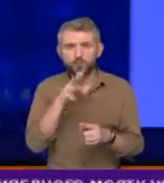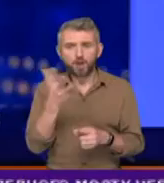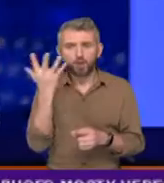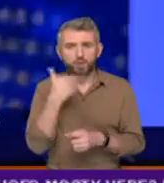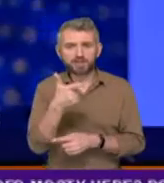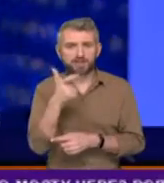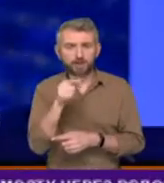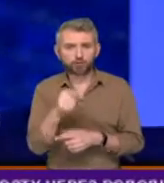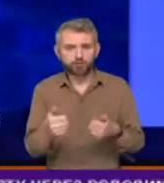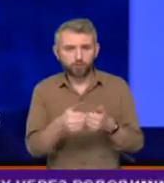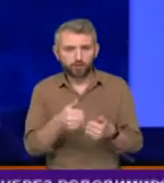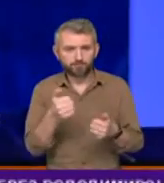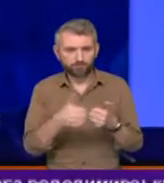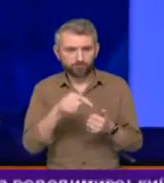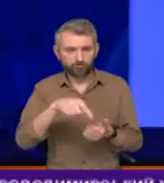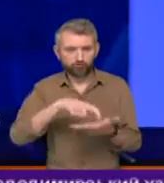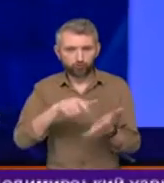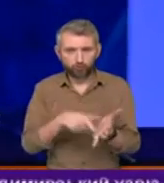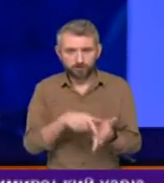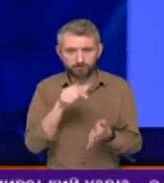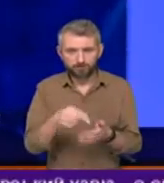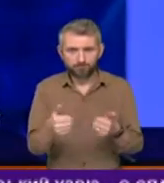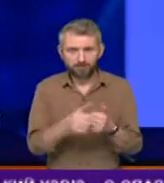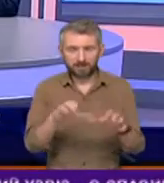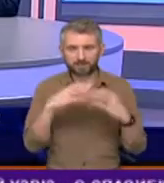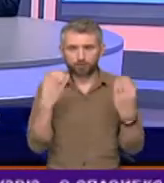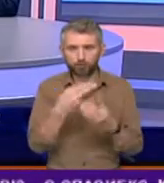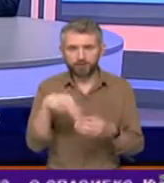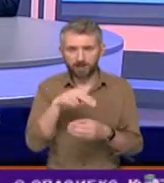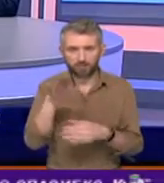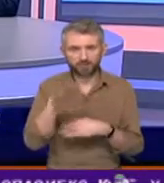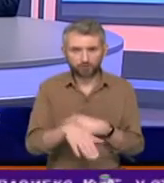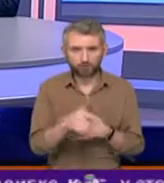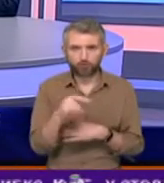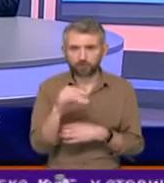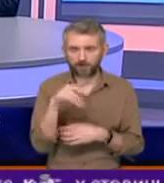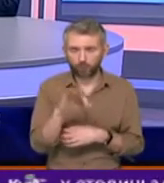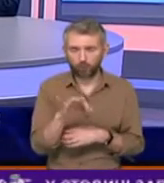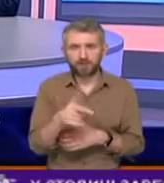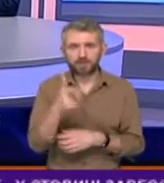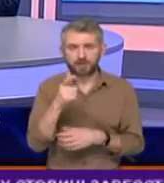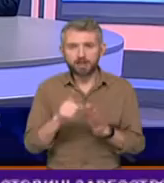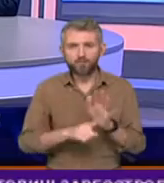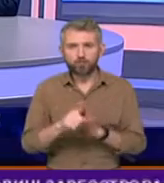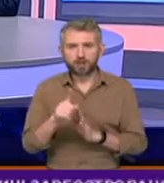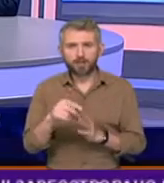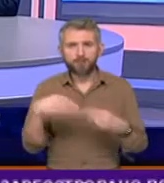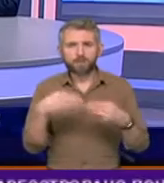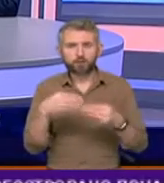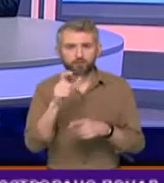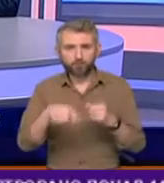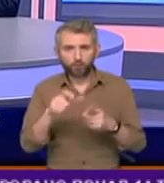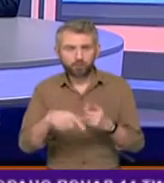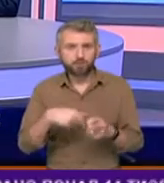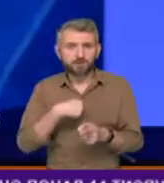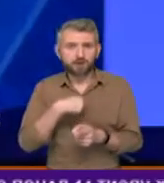отут поряд, біля нашої студії, недалечко, біля цього стадіону «Динамо», там внизу на Грушевську, і стріляти почали оцими пластиковими кулями, я ще не